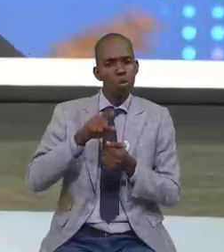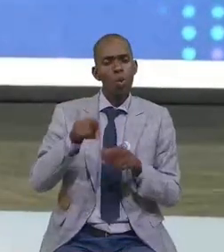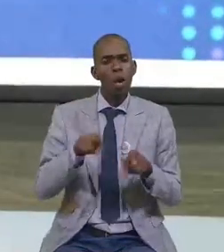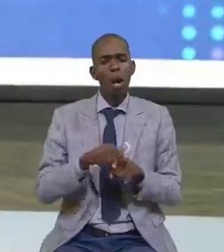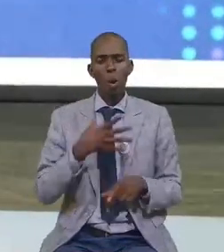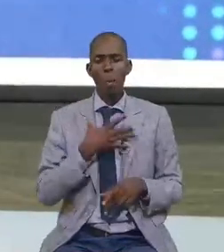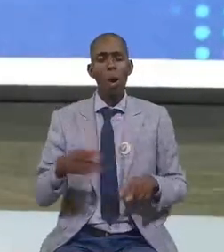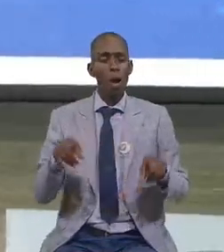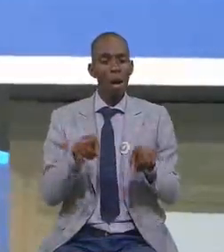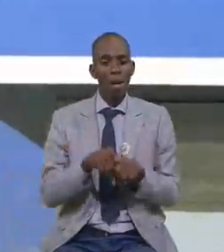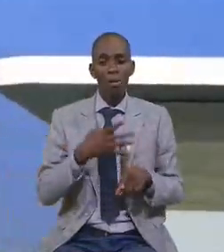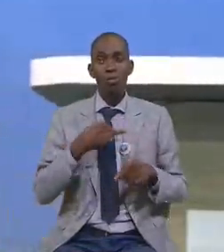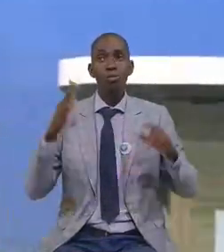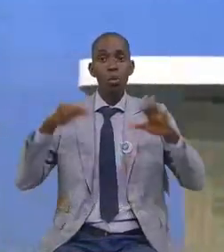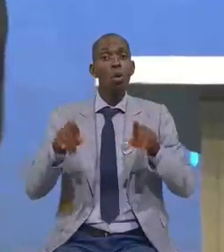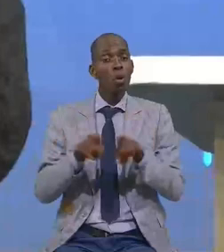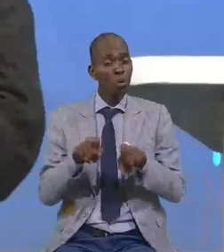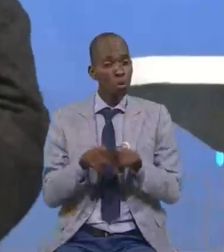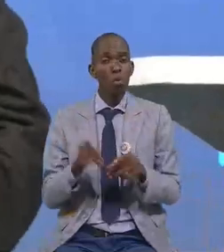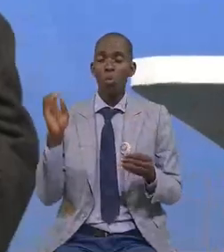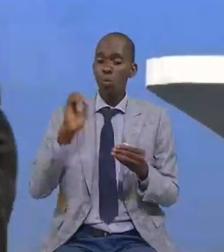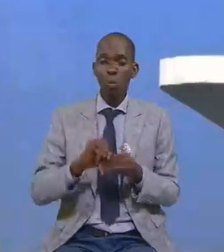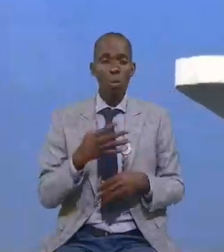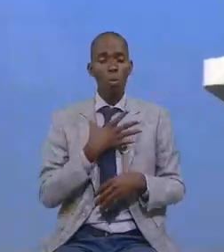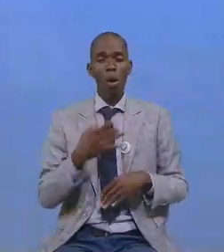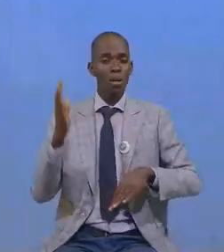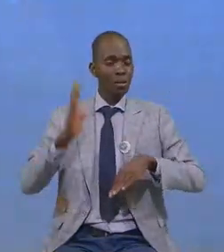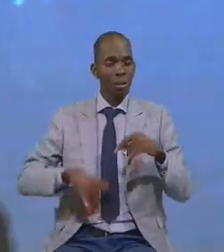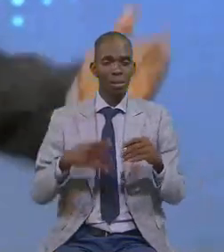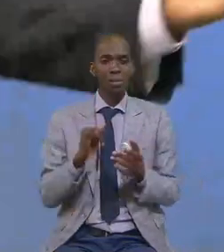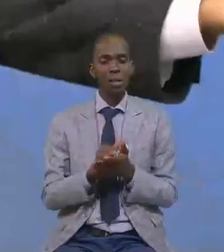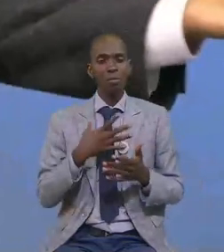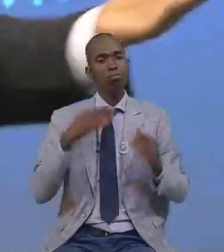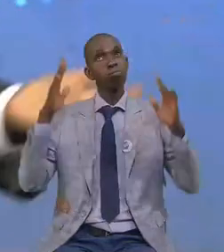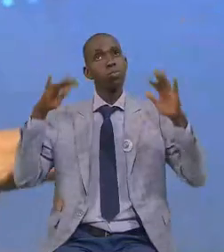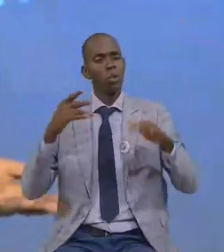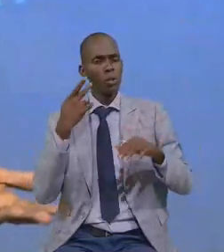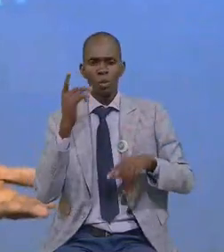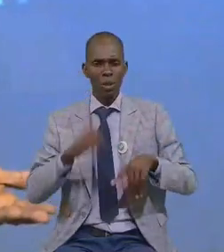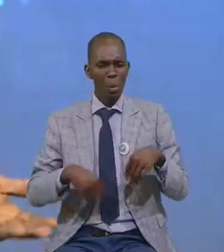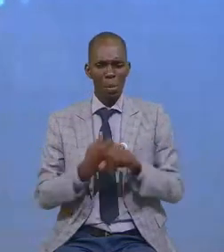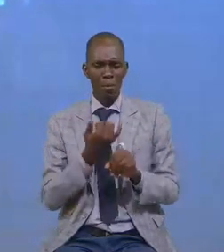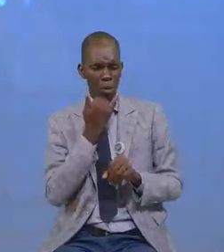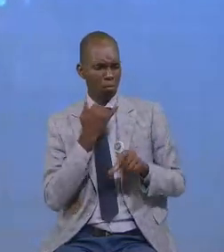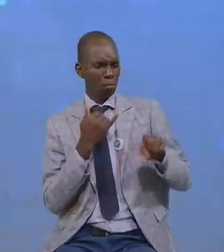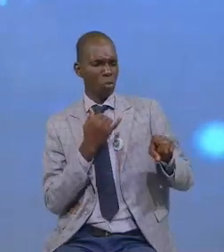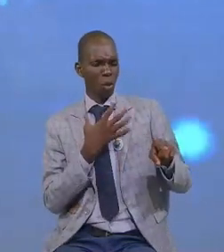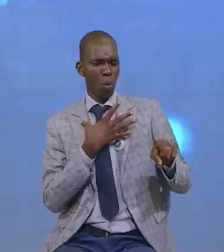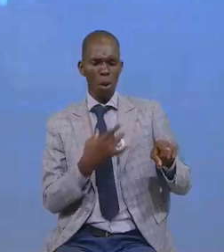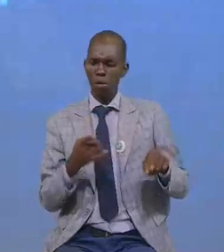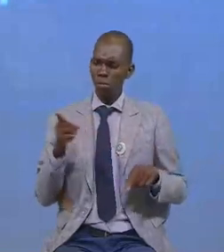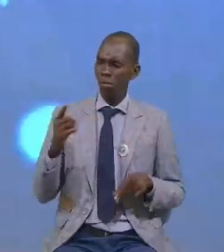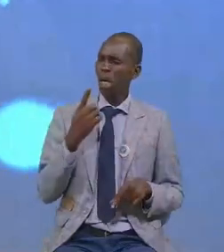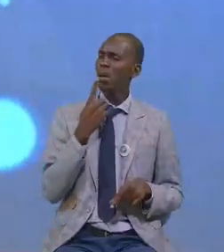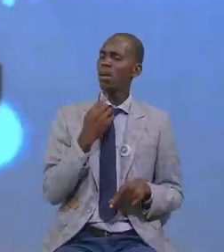au plus blanc que la neige, même plus que la neige. Tu ne peux pas prendre ça pour autre chose. Car ceci c'est blanc, ceci c'est rouge